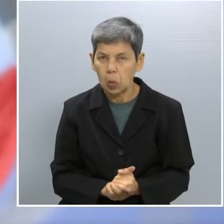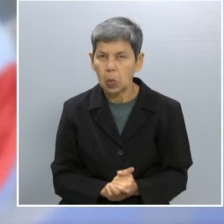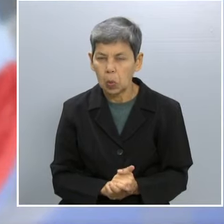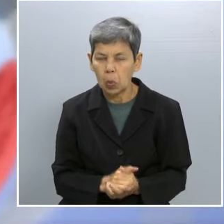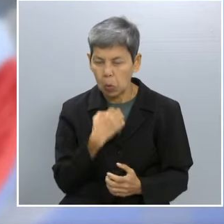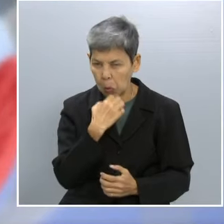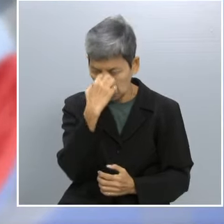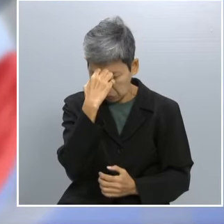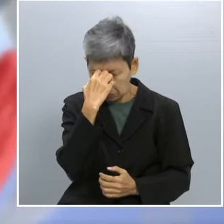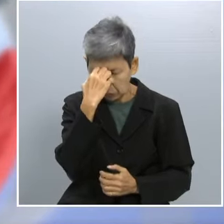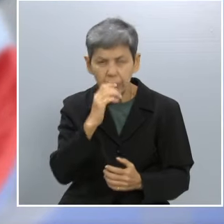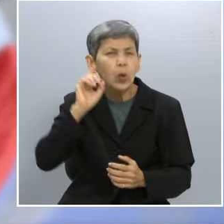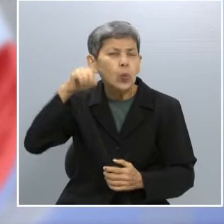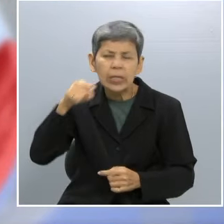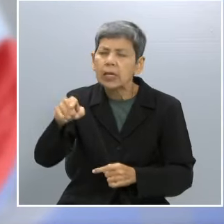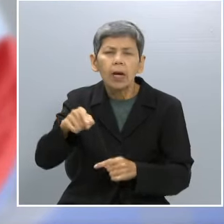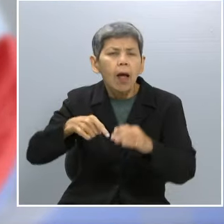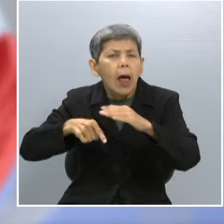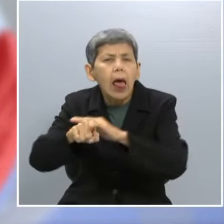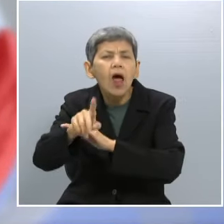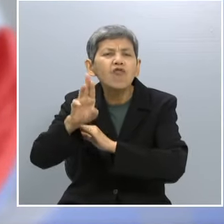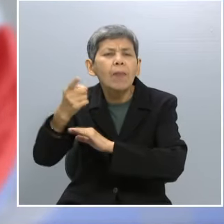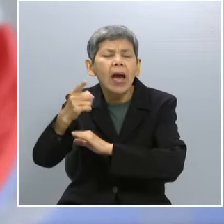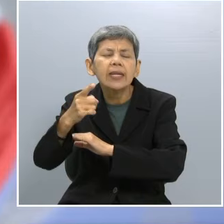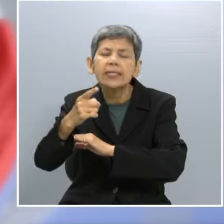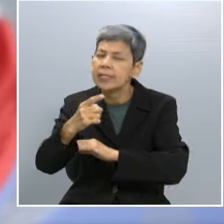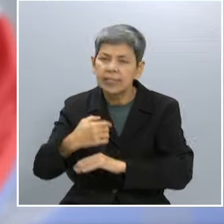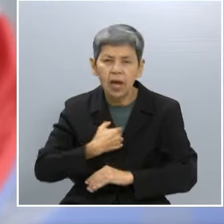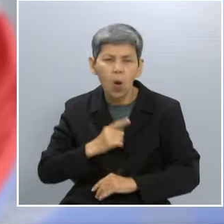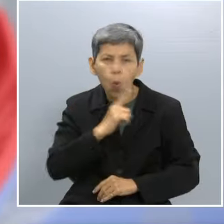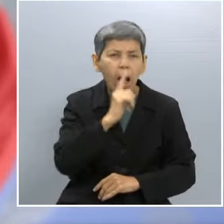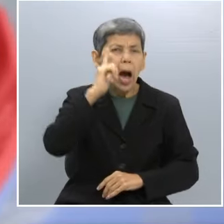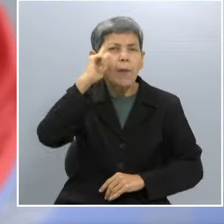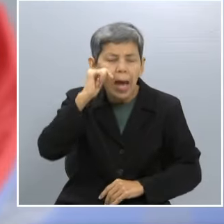บอกคือผู้หญิงนอกใจเก่อนว่าอย่างงั้นแล้วก็ไปด่าแม่เค้าอืค่ะอ